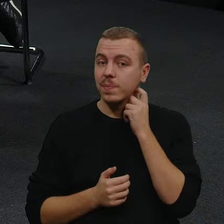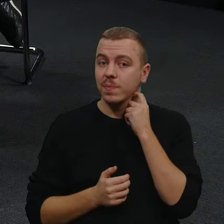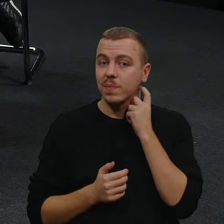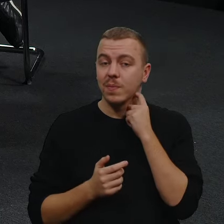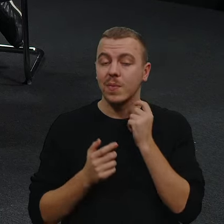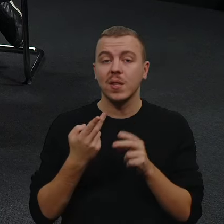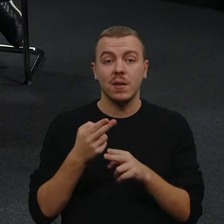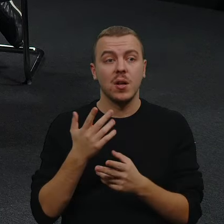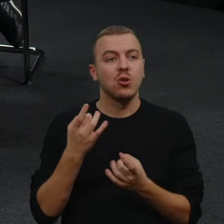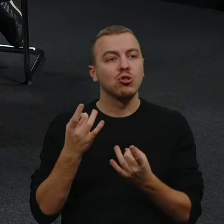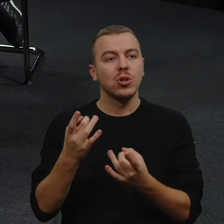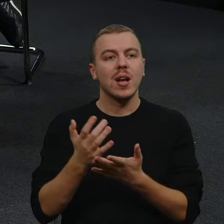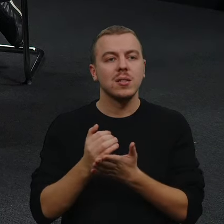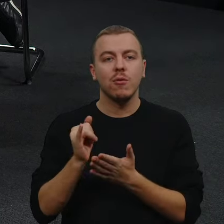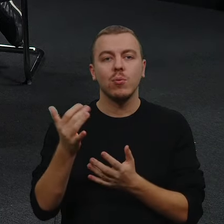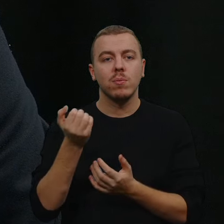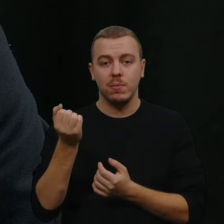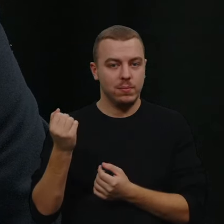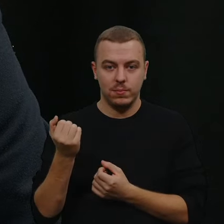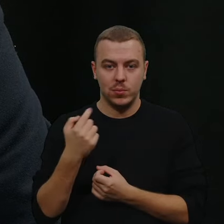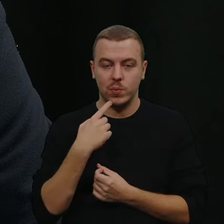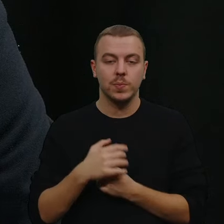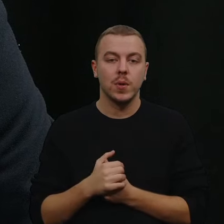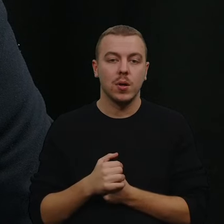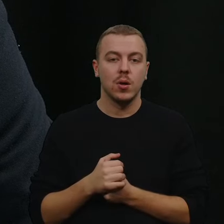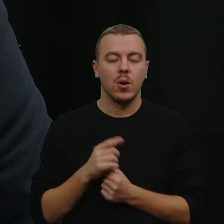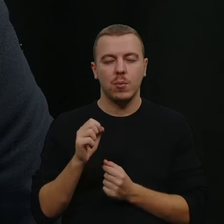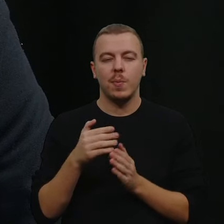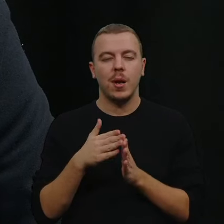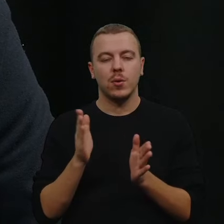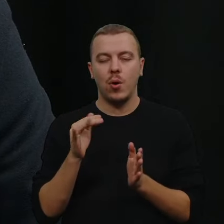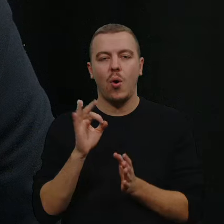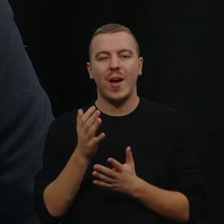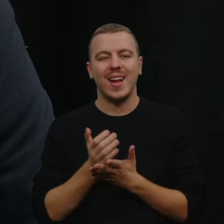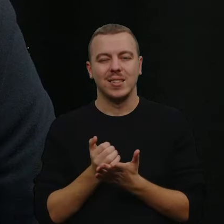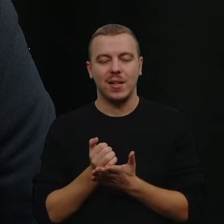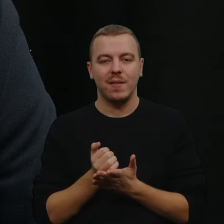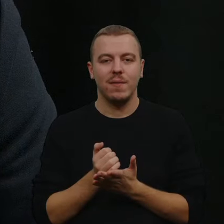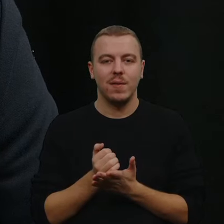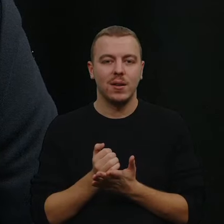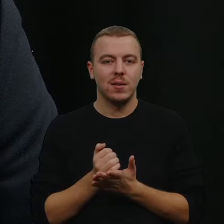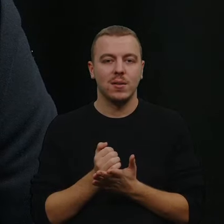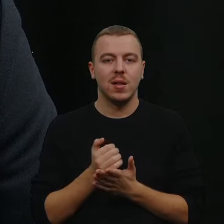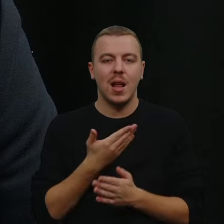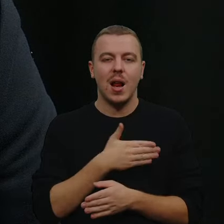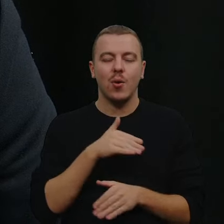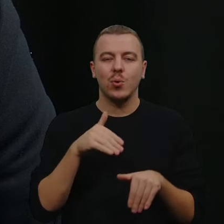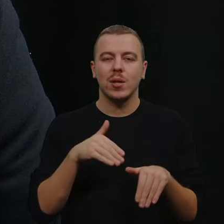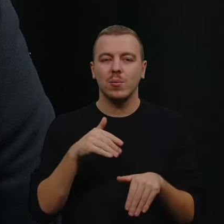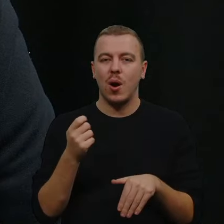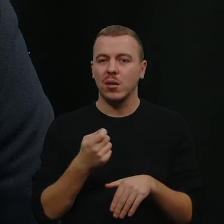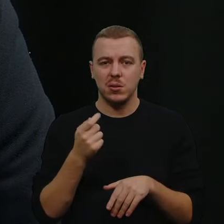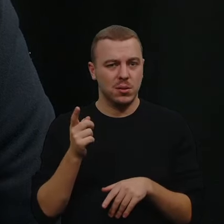rezervų kažkodėl nematau. O kalbant ar plėtojant šiek tiek dėl to rezervo, Lenkų rinkimų